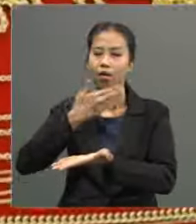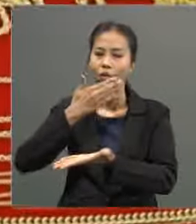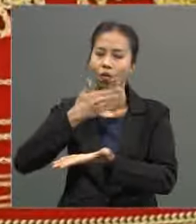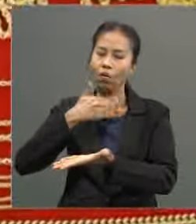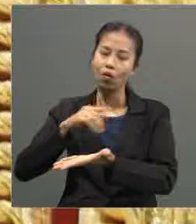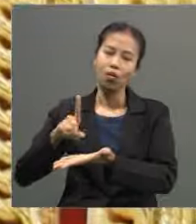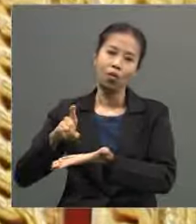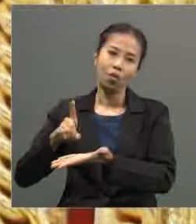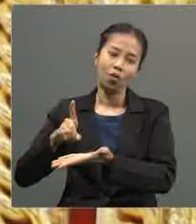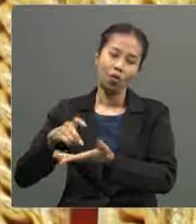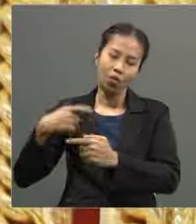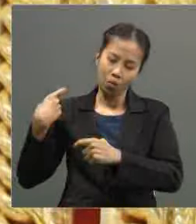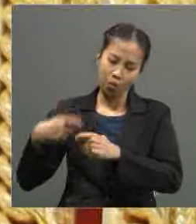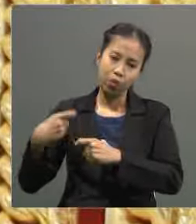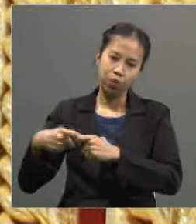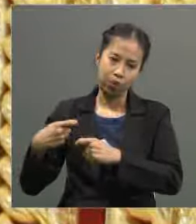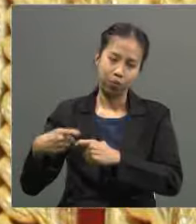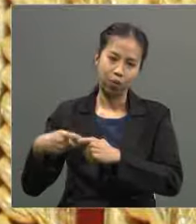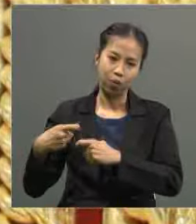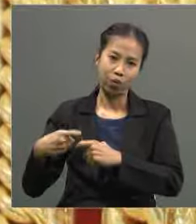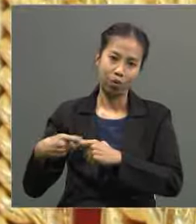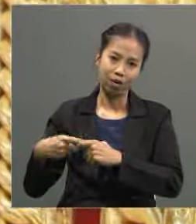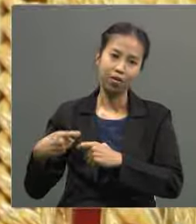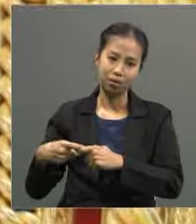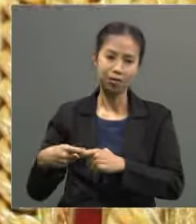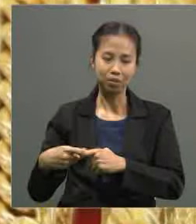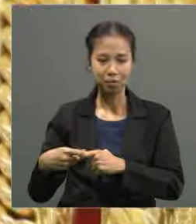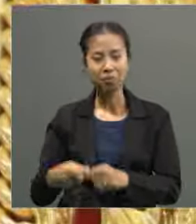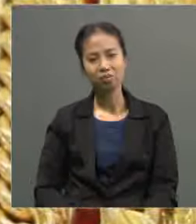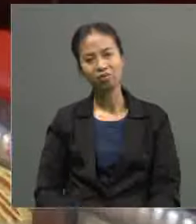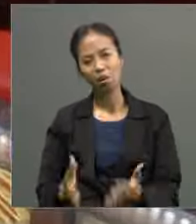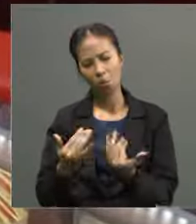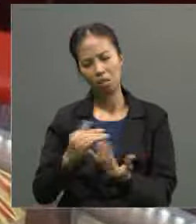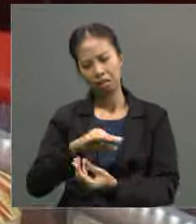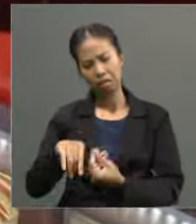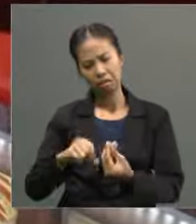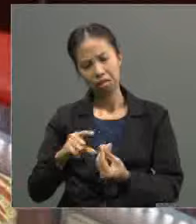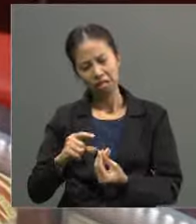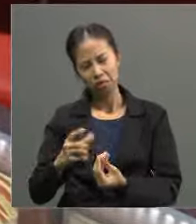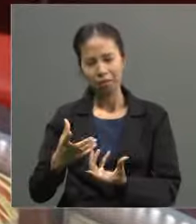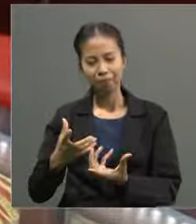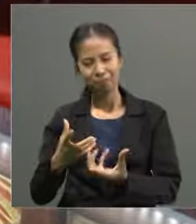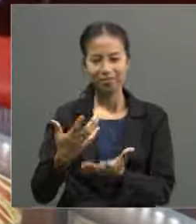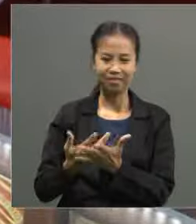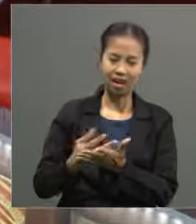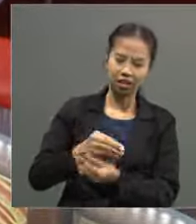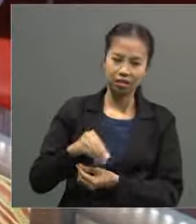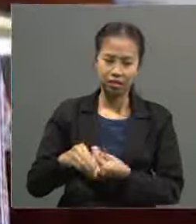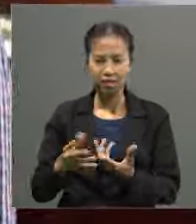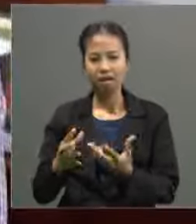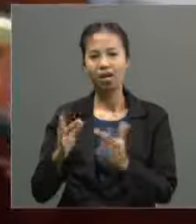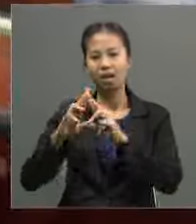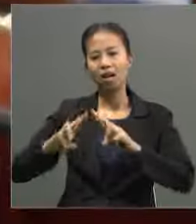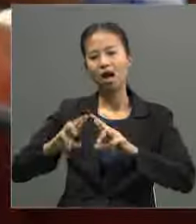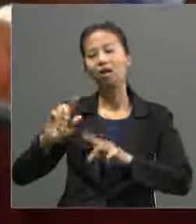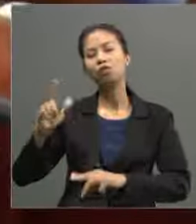มั้ยลำบากเหมือนกันนะในเทศกาลในสภาวะเศรษฐกิจที่ต้องบตึงๆกันพอสมควรเนี่ยก็เลยไม่ค่อยคึกคัก